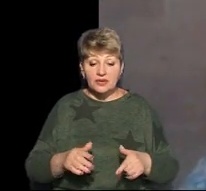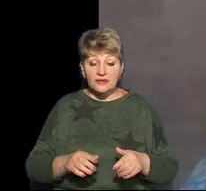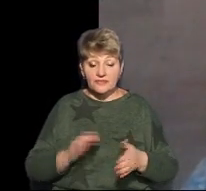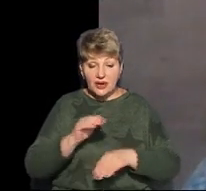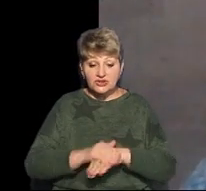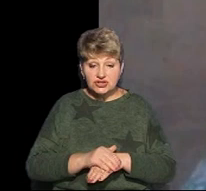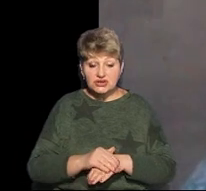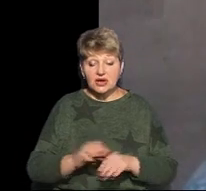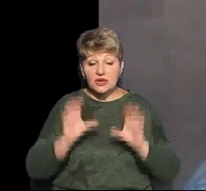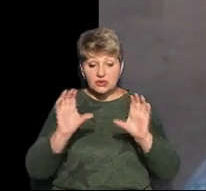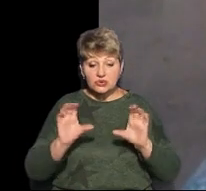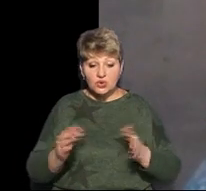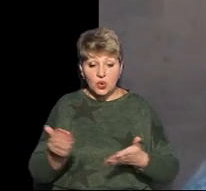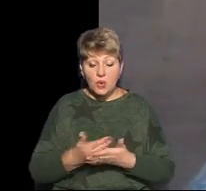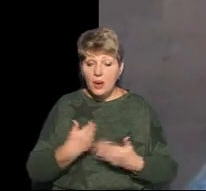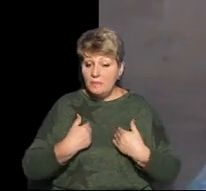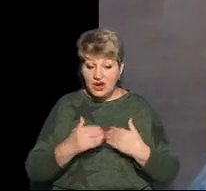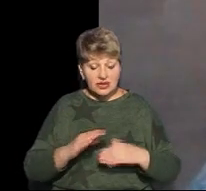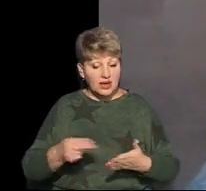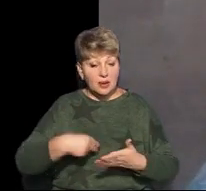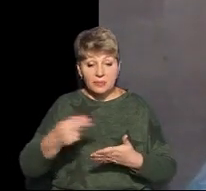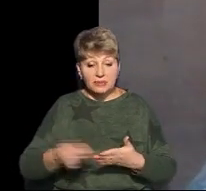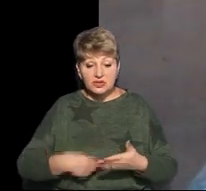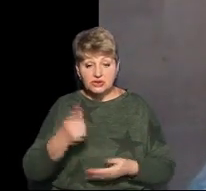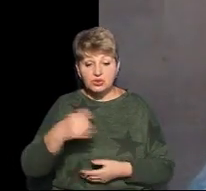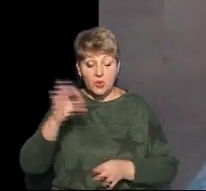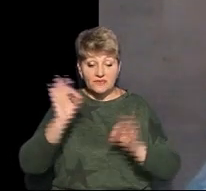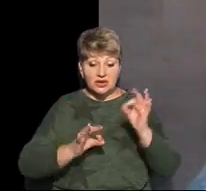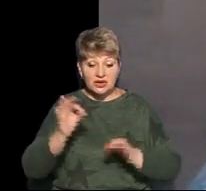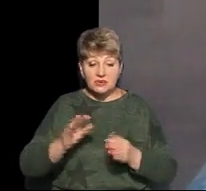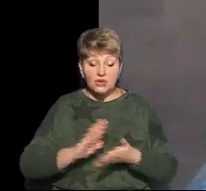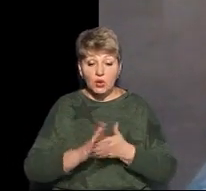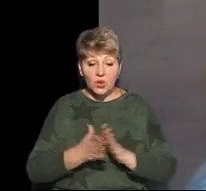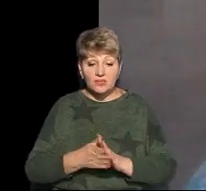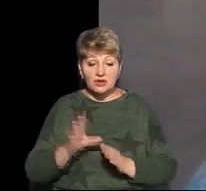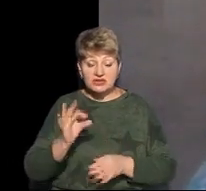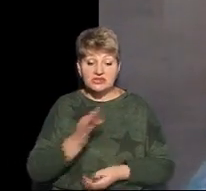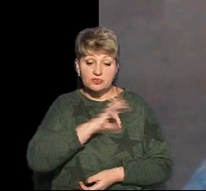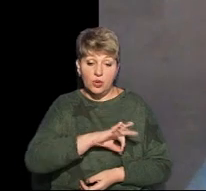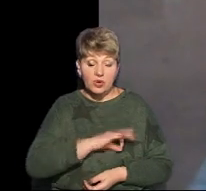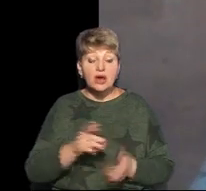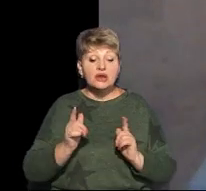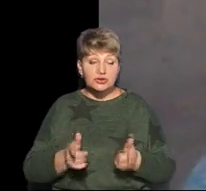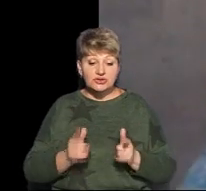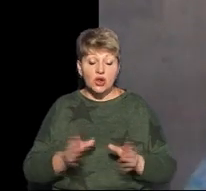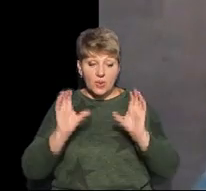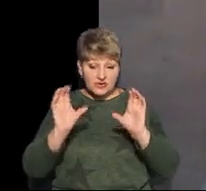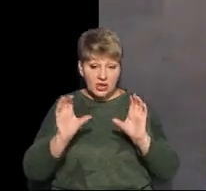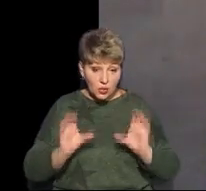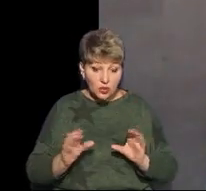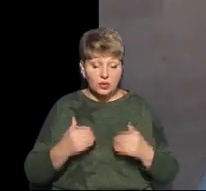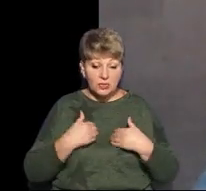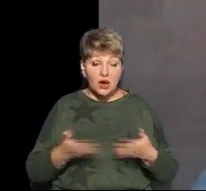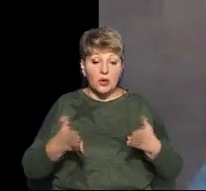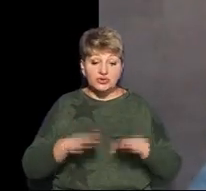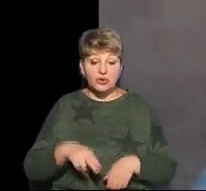закон. Тобто ми не підписали 100% договорів з споживачами, і згідно закону ми залишаємося на старому тарифі. В